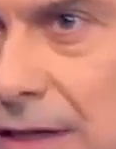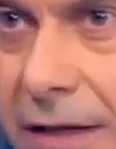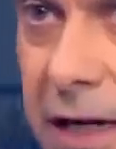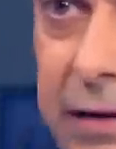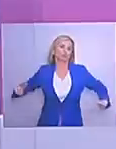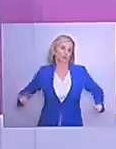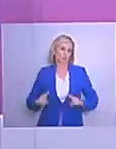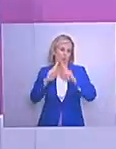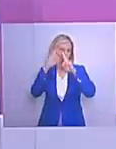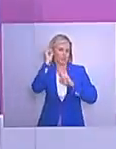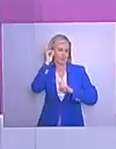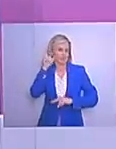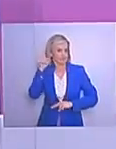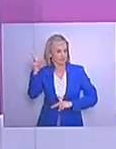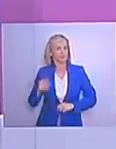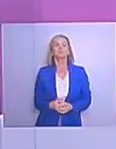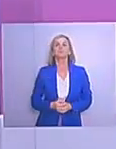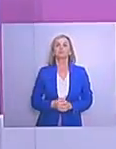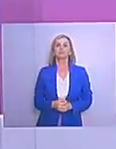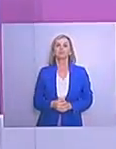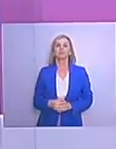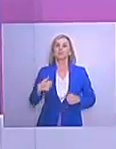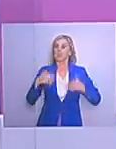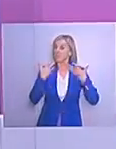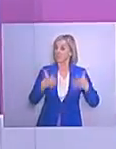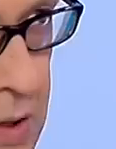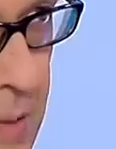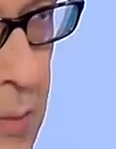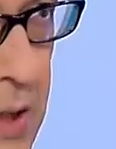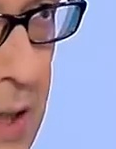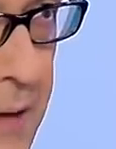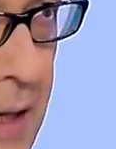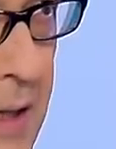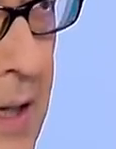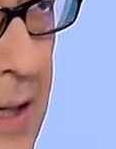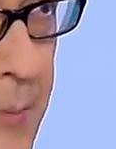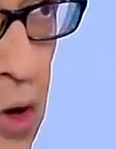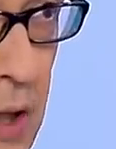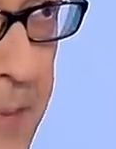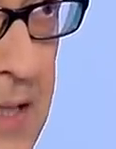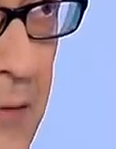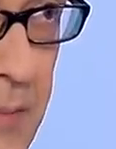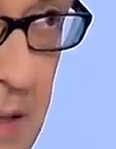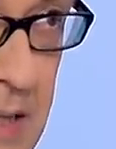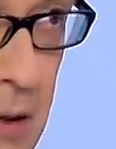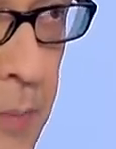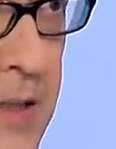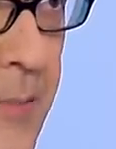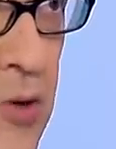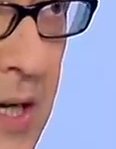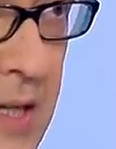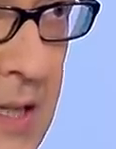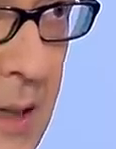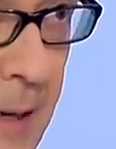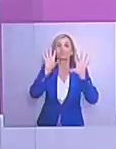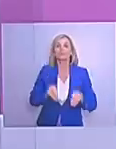λαός. Πάντως εδώ να κατατάξει να πούμε κάποιον πρώτο, δεύτερο, τρίτο ή τελευταίο. Επειδή δεν το λέει η κυρία Δάλα μόνη της, να πούμε ότι η κυρία Δάλα έχει ποσοστό αναπηρίας 70%, πάσχει